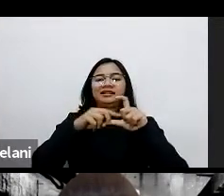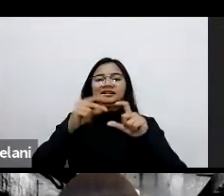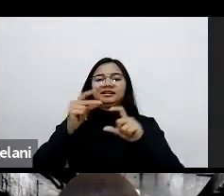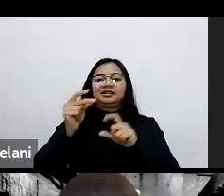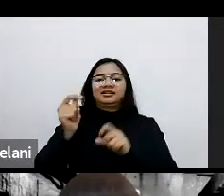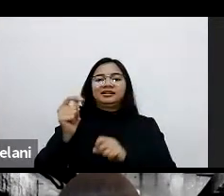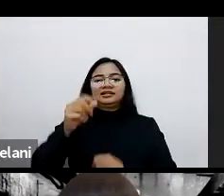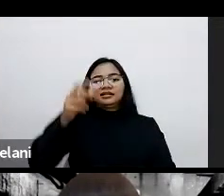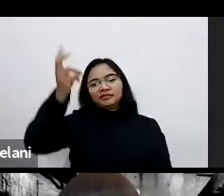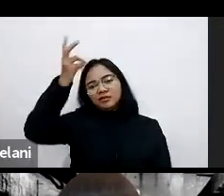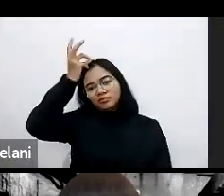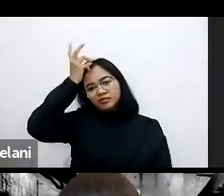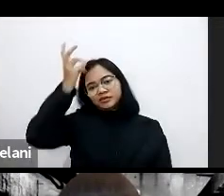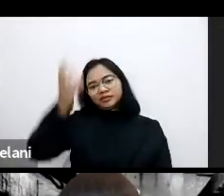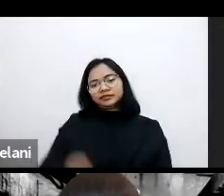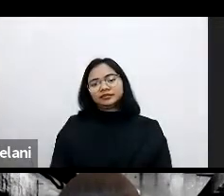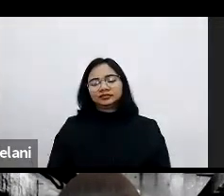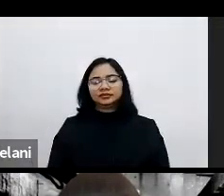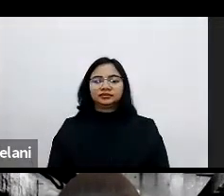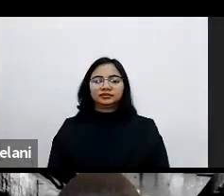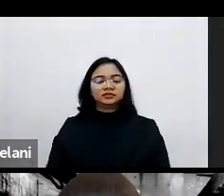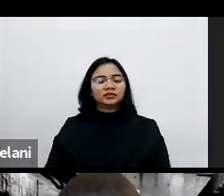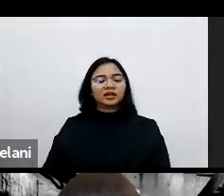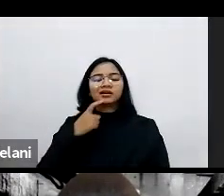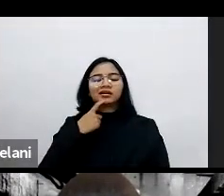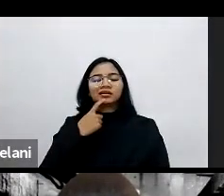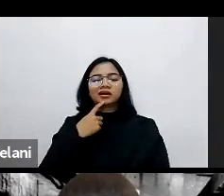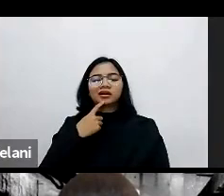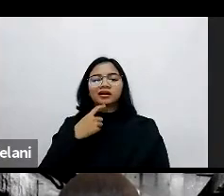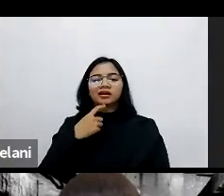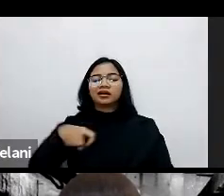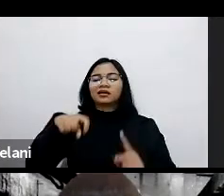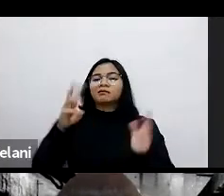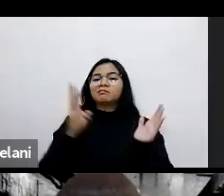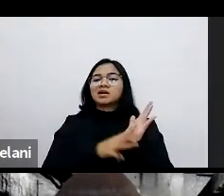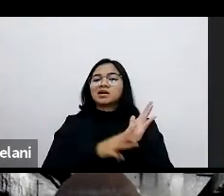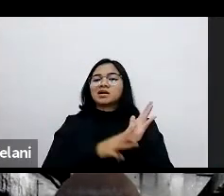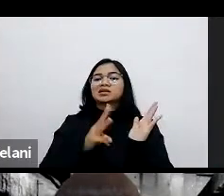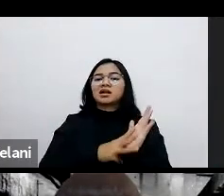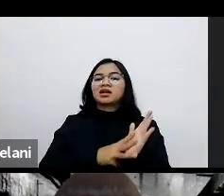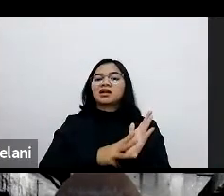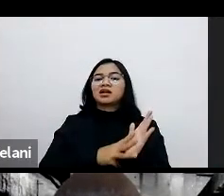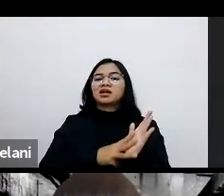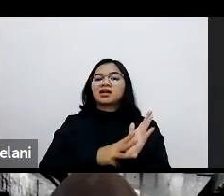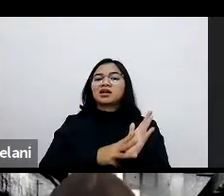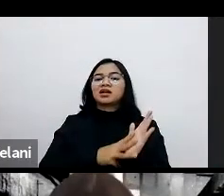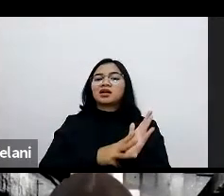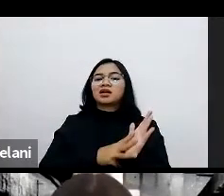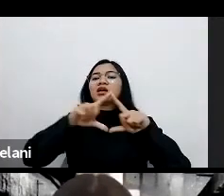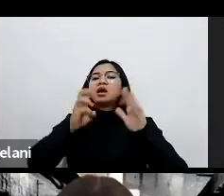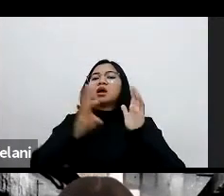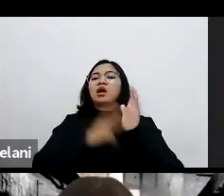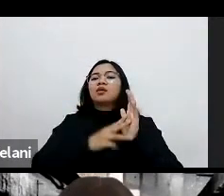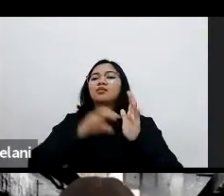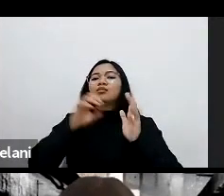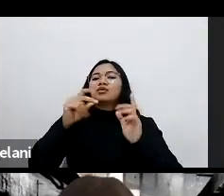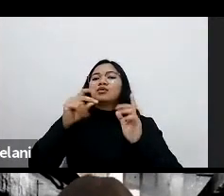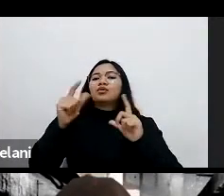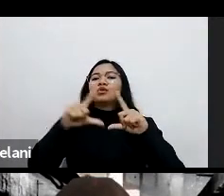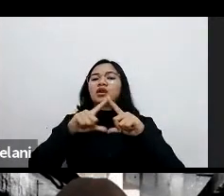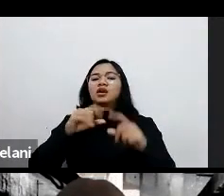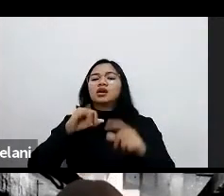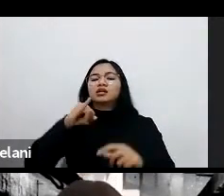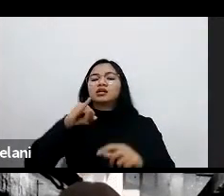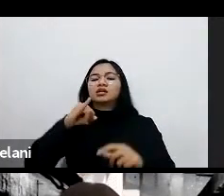kasus masyarakat Kamoro yang menjadi lokus penelitian saya ketika itu,